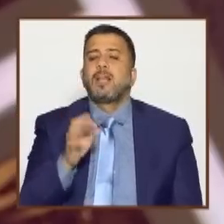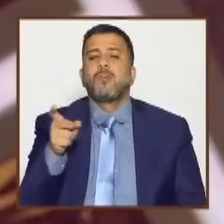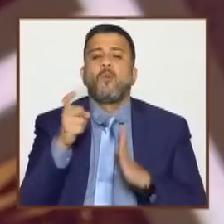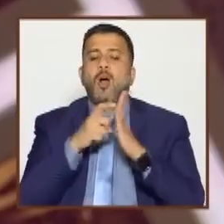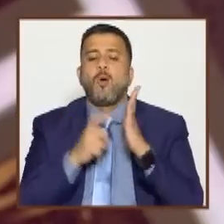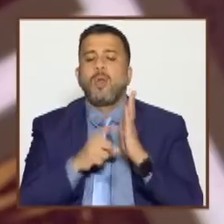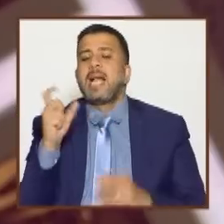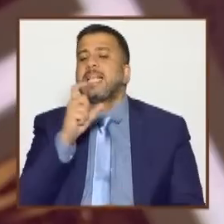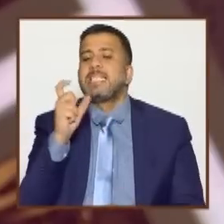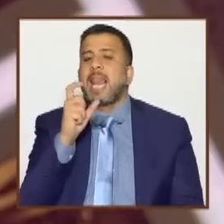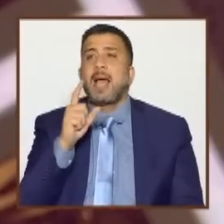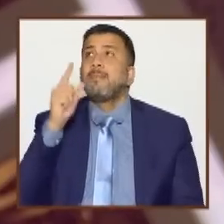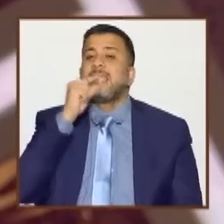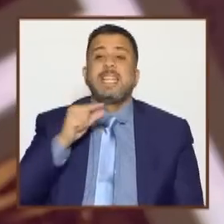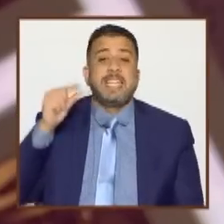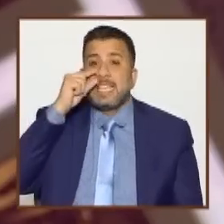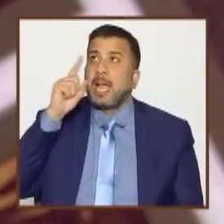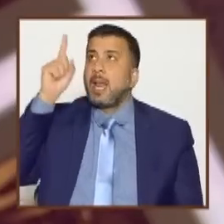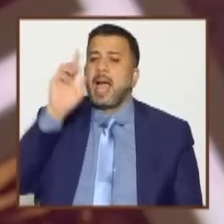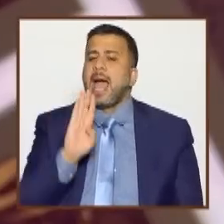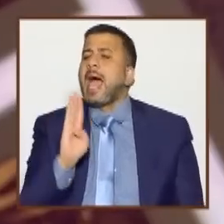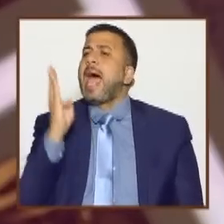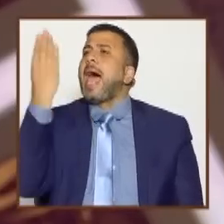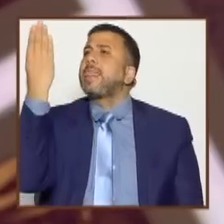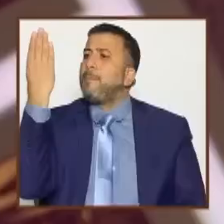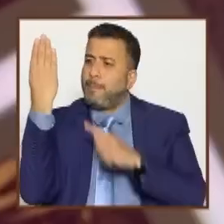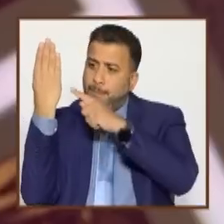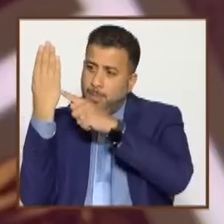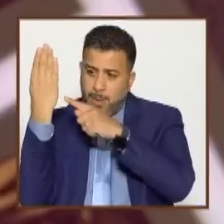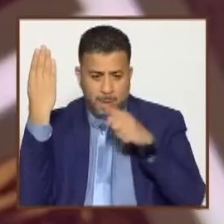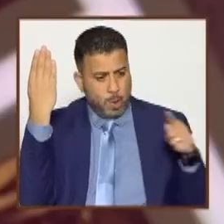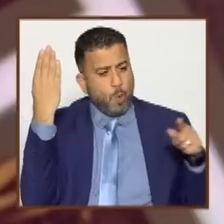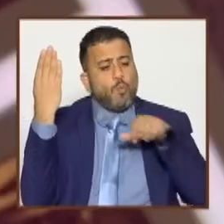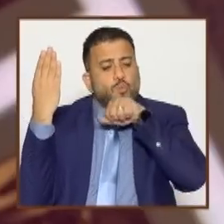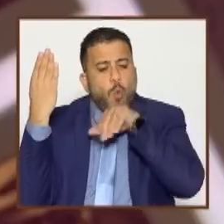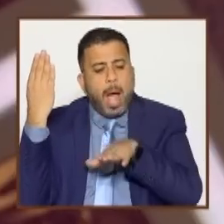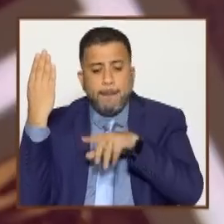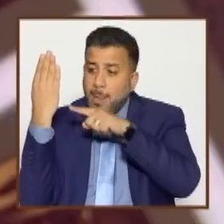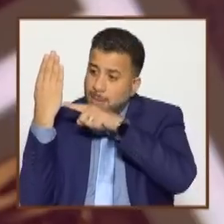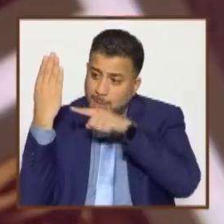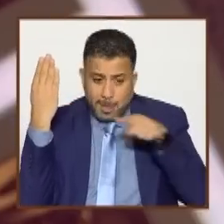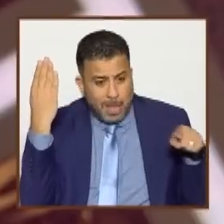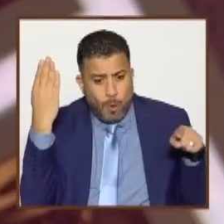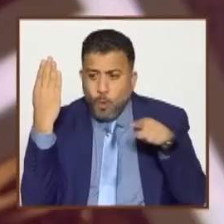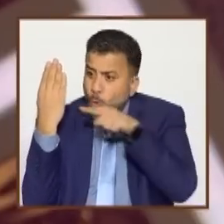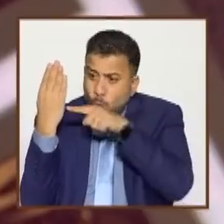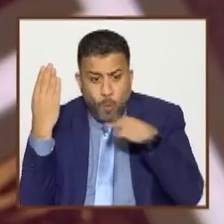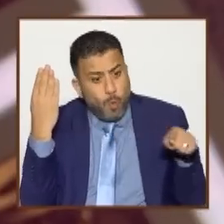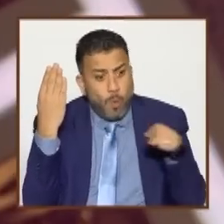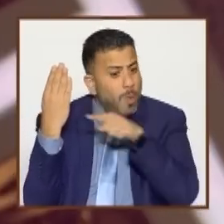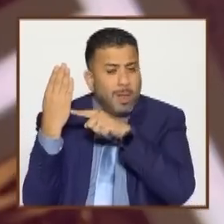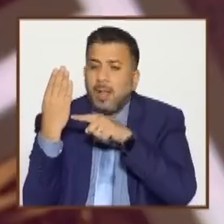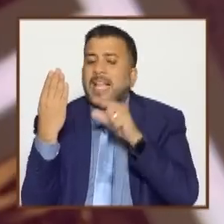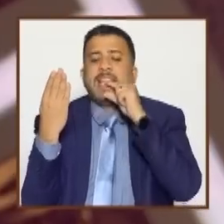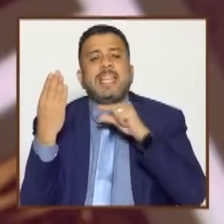ورضيت لكم الإسلام دينا. فمن آدم إلى محمد صلى الله عليه وسلم وعلى بقية الأنبياء كل هؤلاء